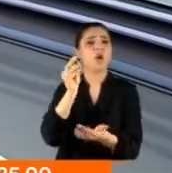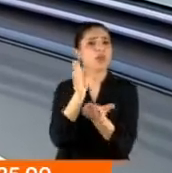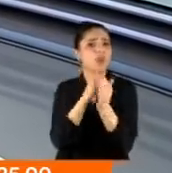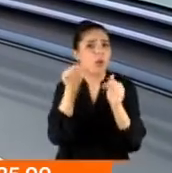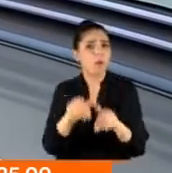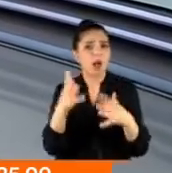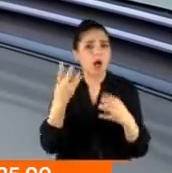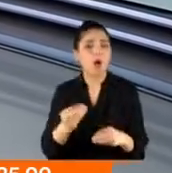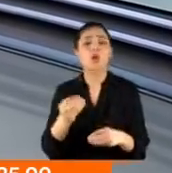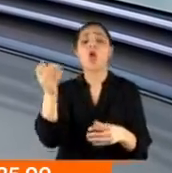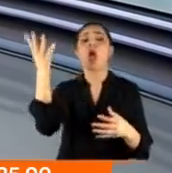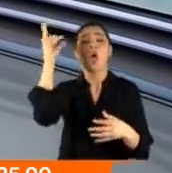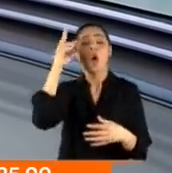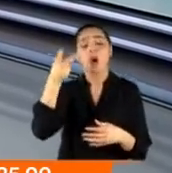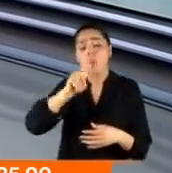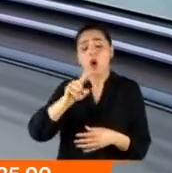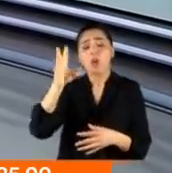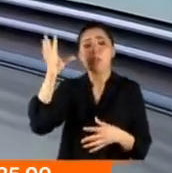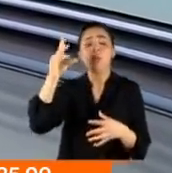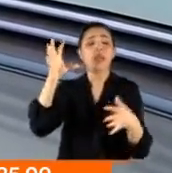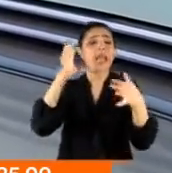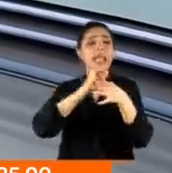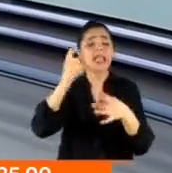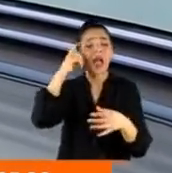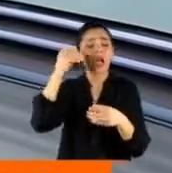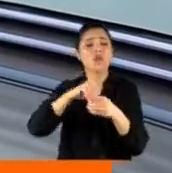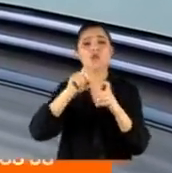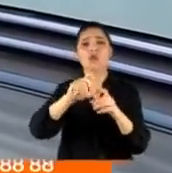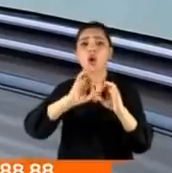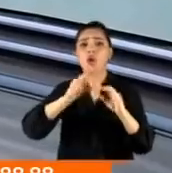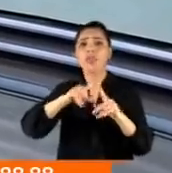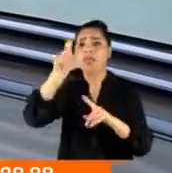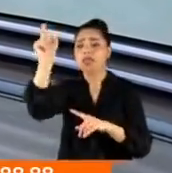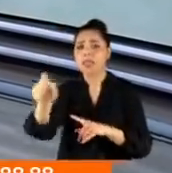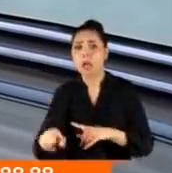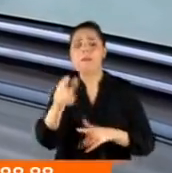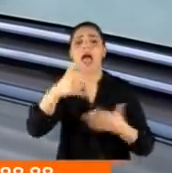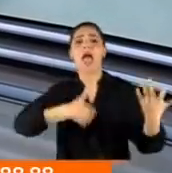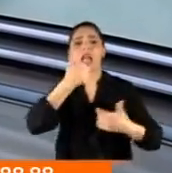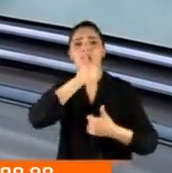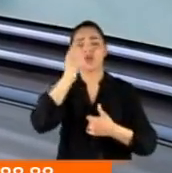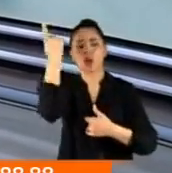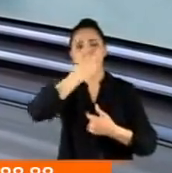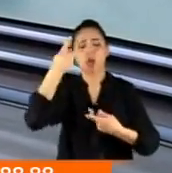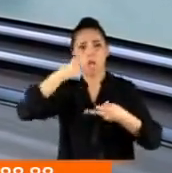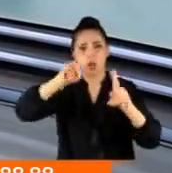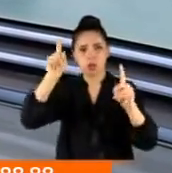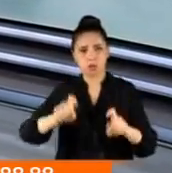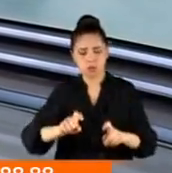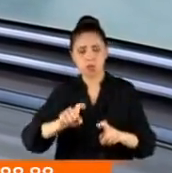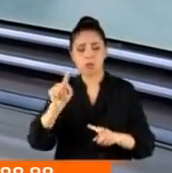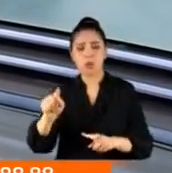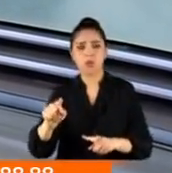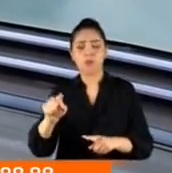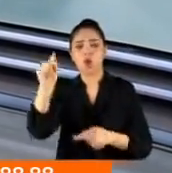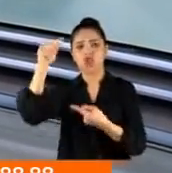o genç. Ölümüyle ilgili akıllarda tek bir soru işareti var. Tamer Aslan'ı enerji içeceği mi öldürdü? Çünkü yanı başında bulunmuştu o